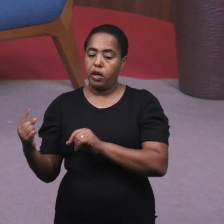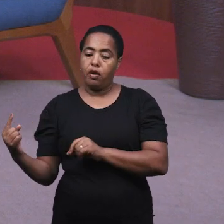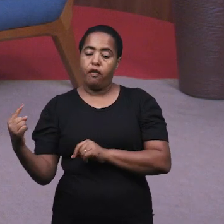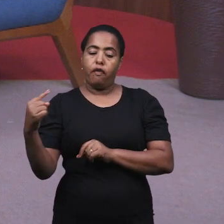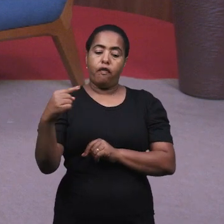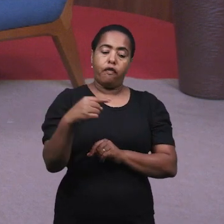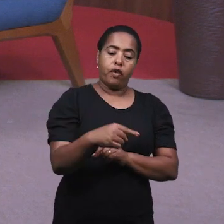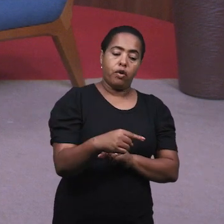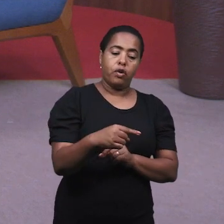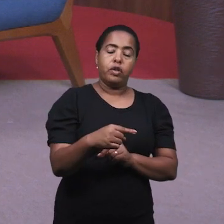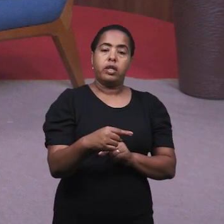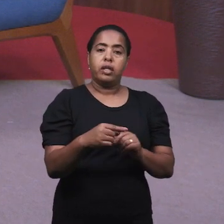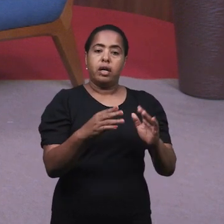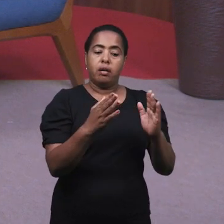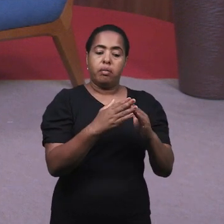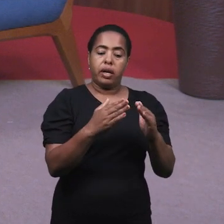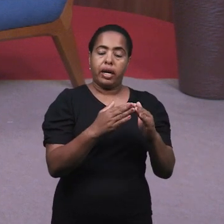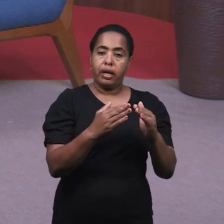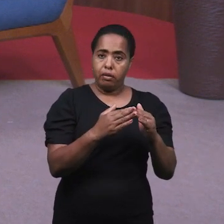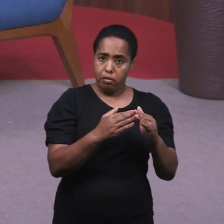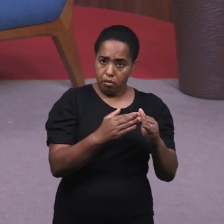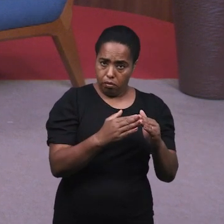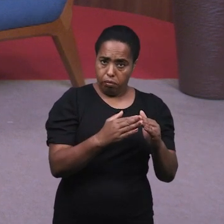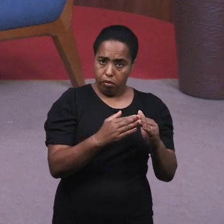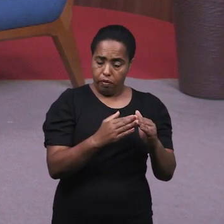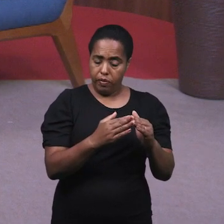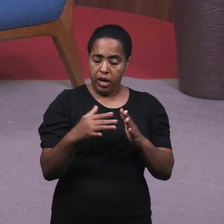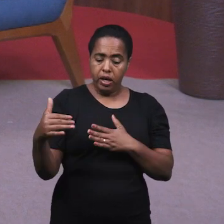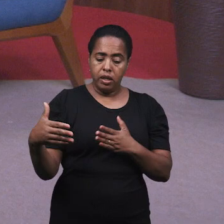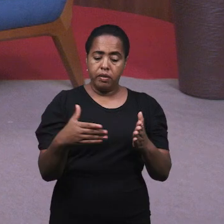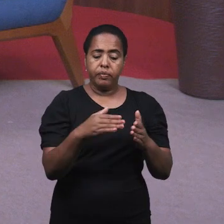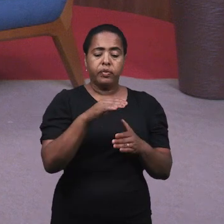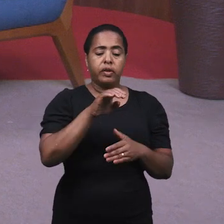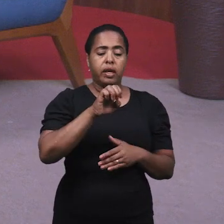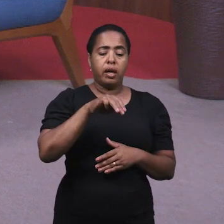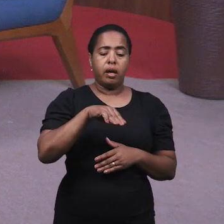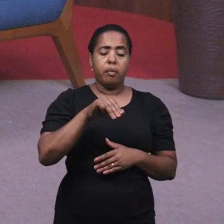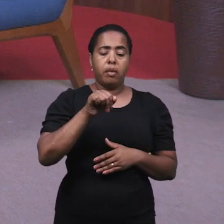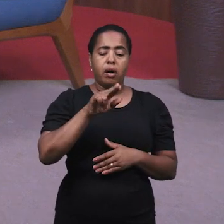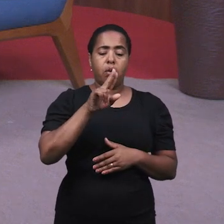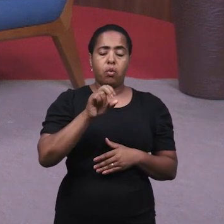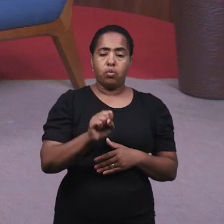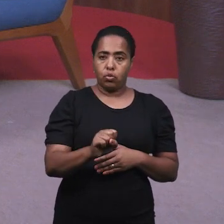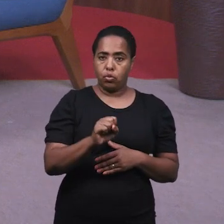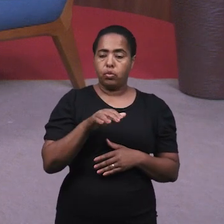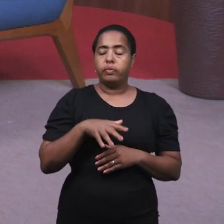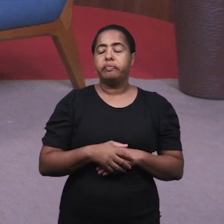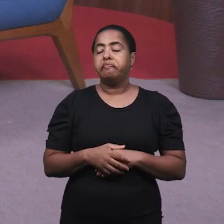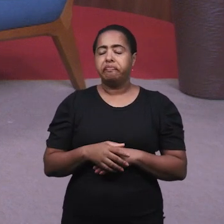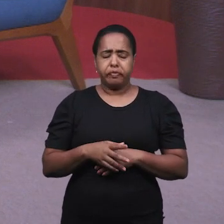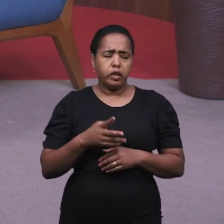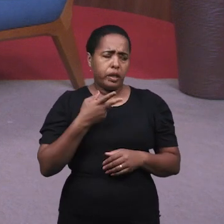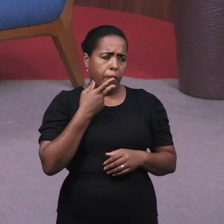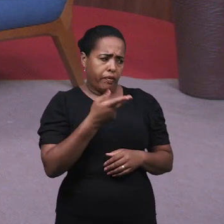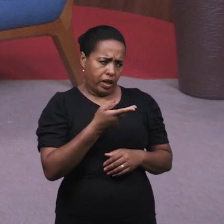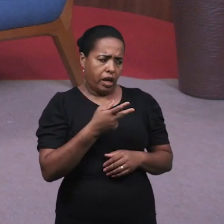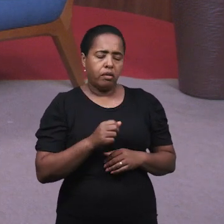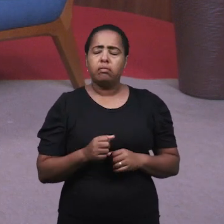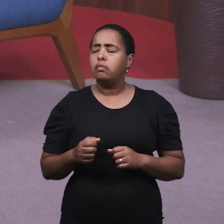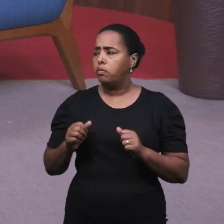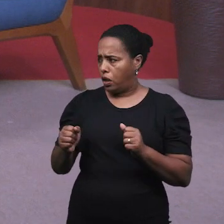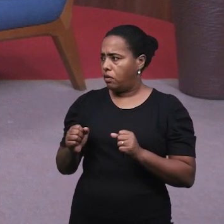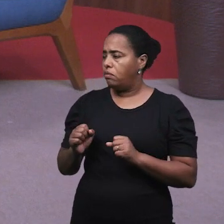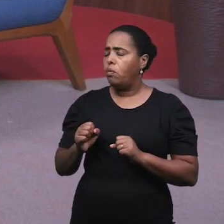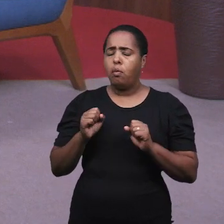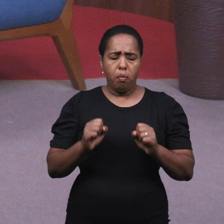ce fait. Alors, vous pouvez parler, Daniel. Il s'est passé